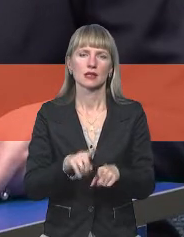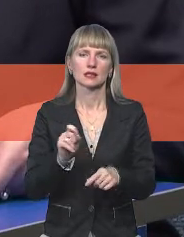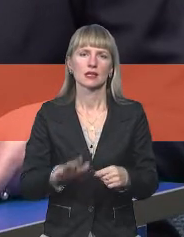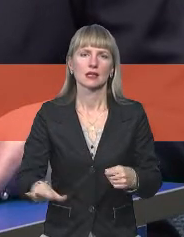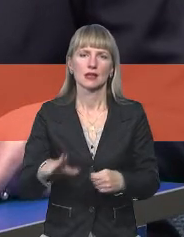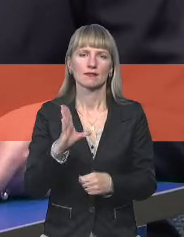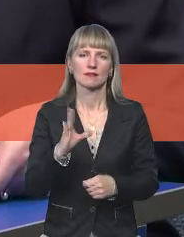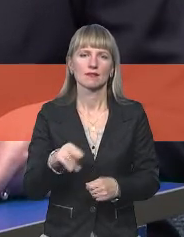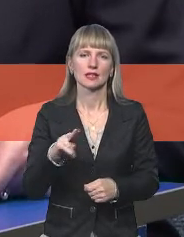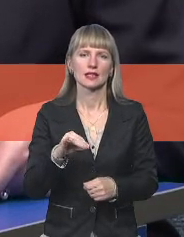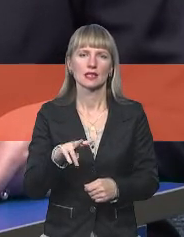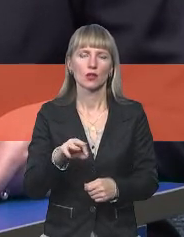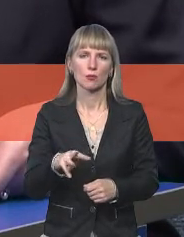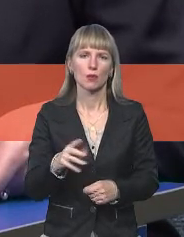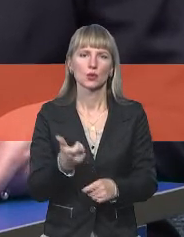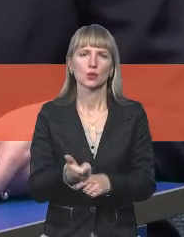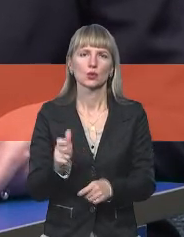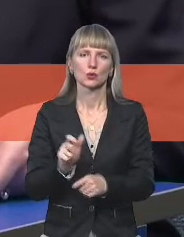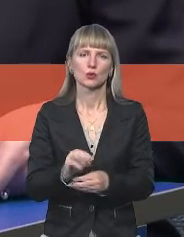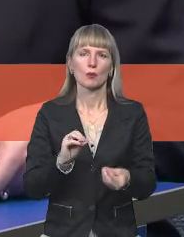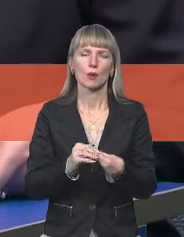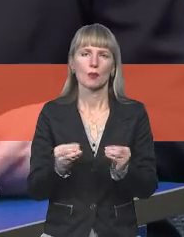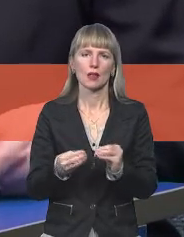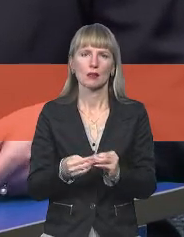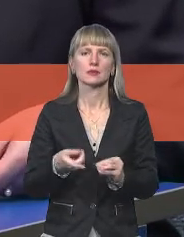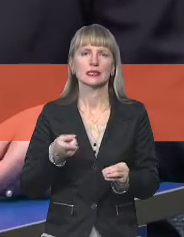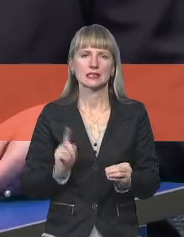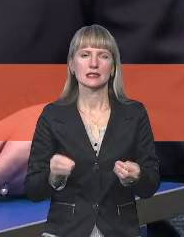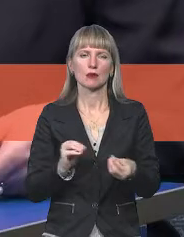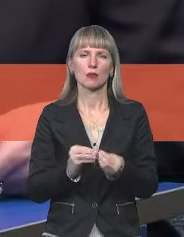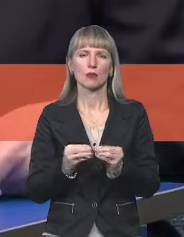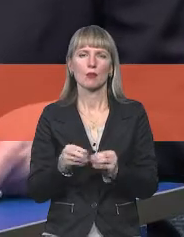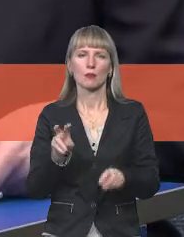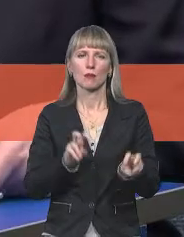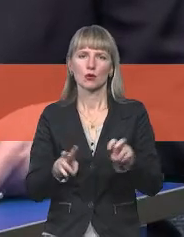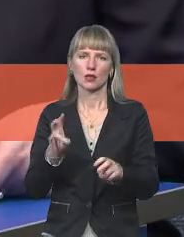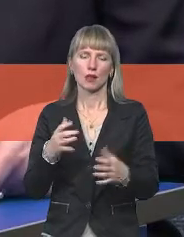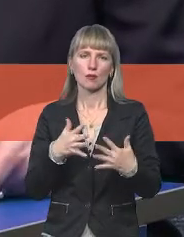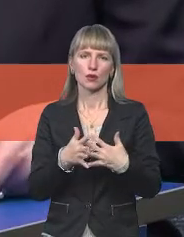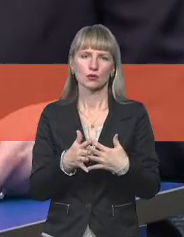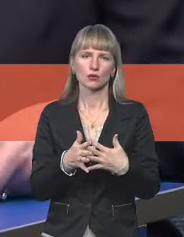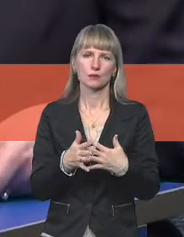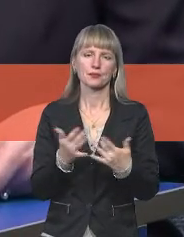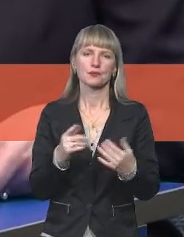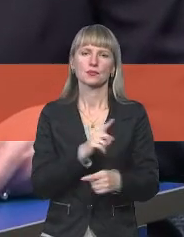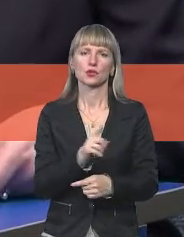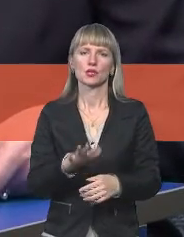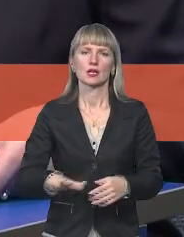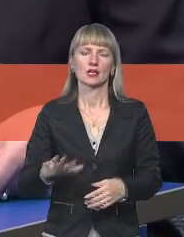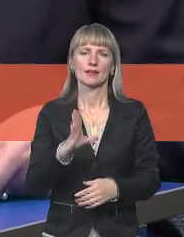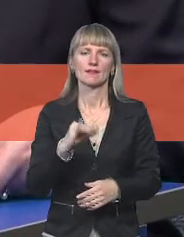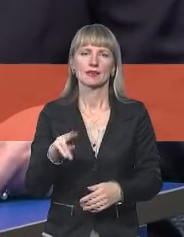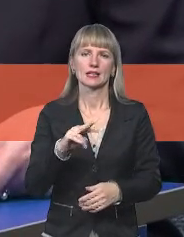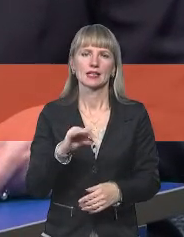територіальним відділом, бо дуже проблемний, дійсно проблемний пошук на Прозоро, оскільки кожний територіальний